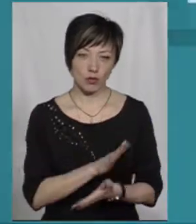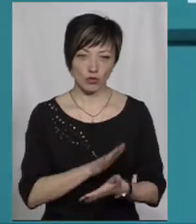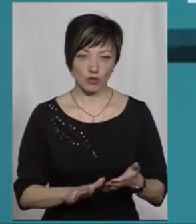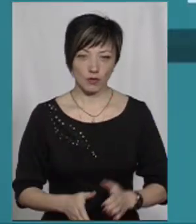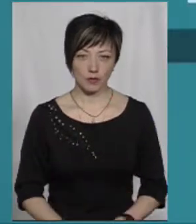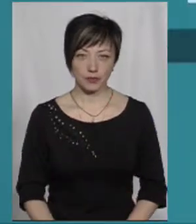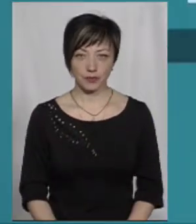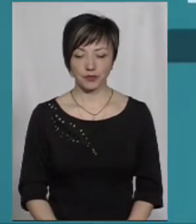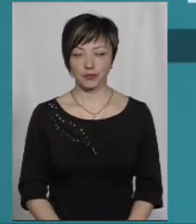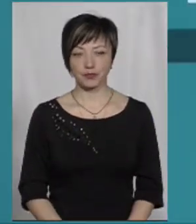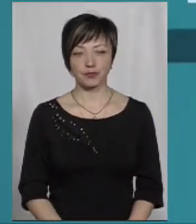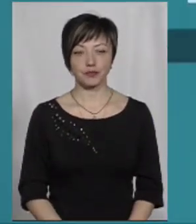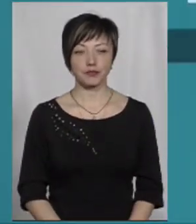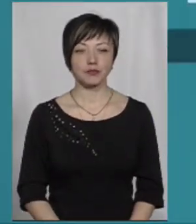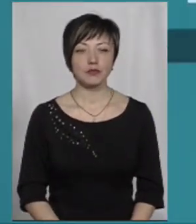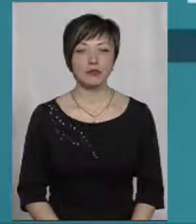безкоштовна.